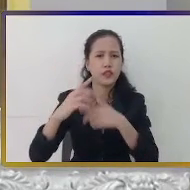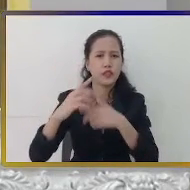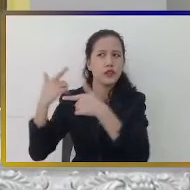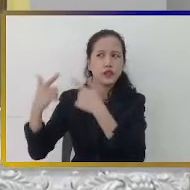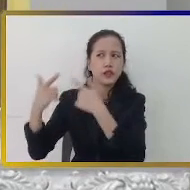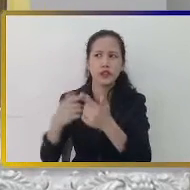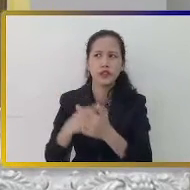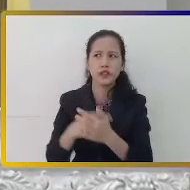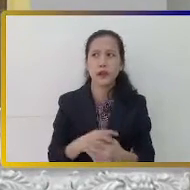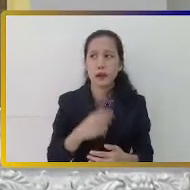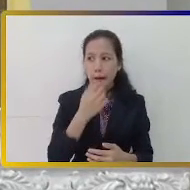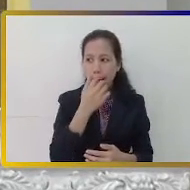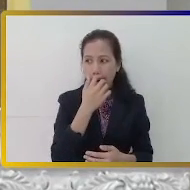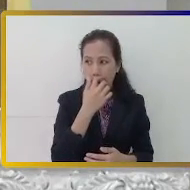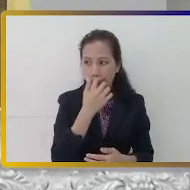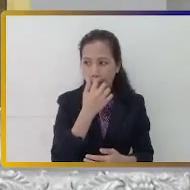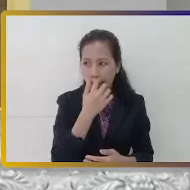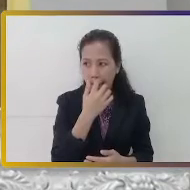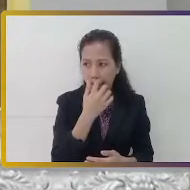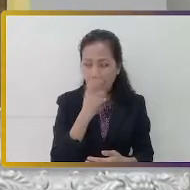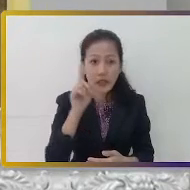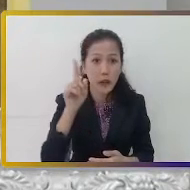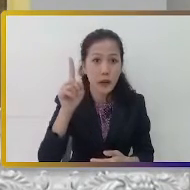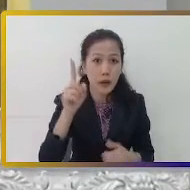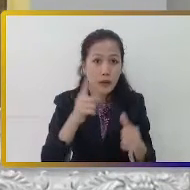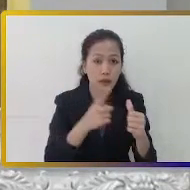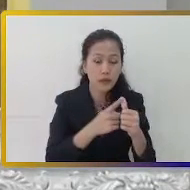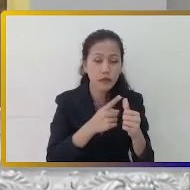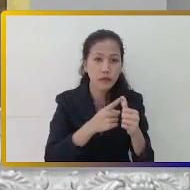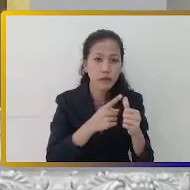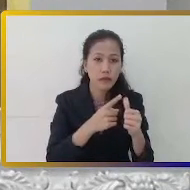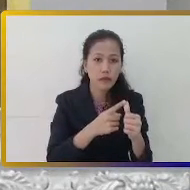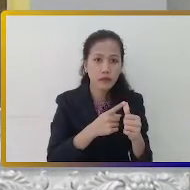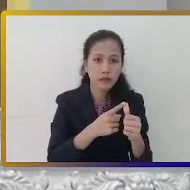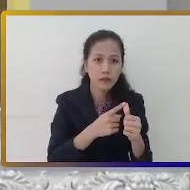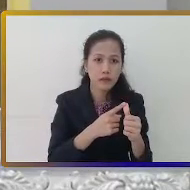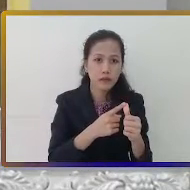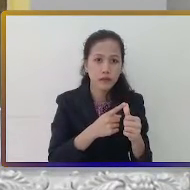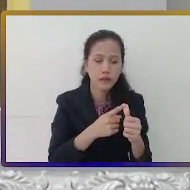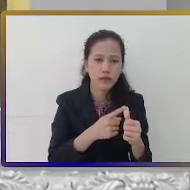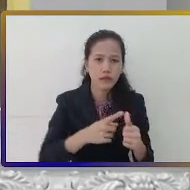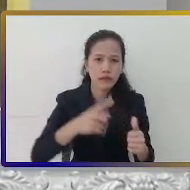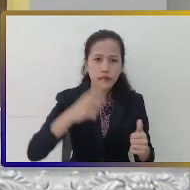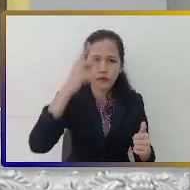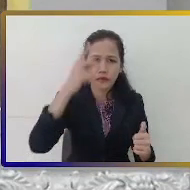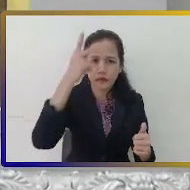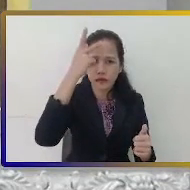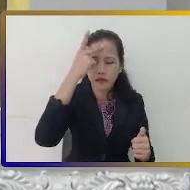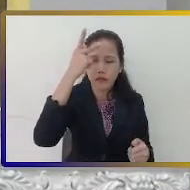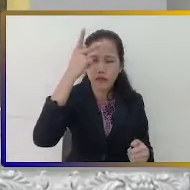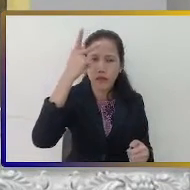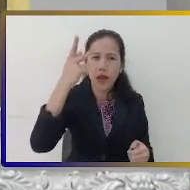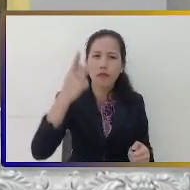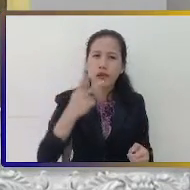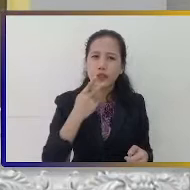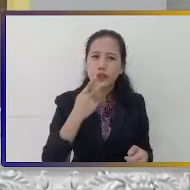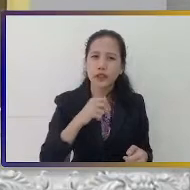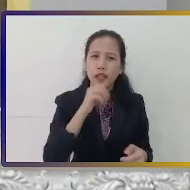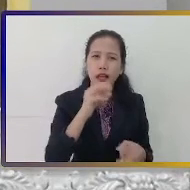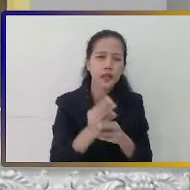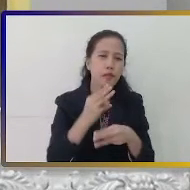yan. Ang sabi ng number one, parents don't make the Bible a high priority for their kids.